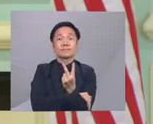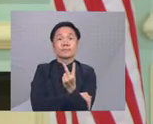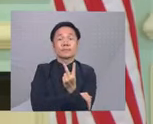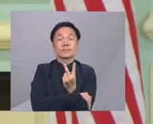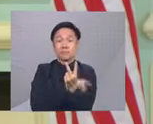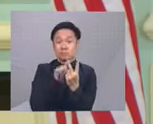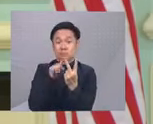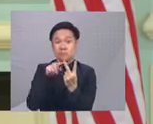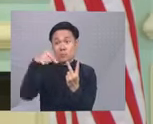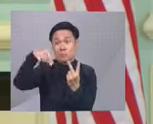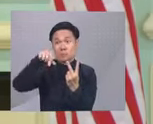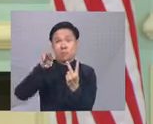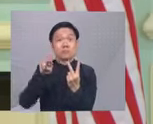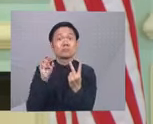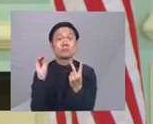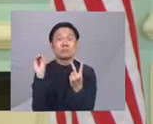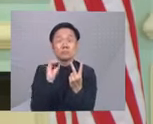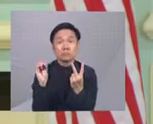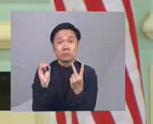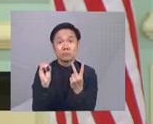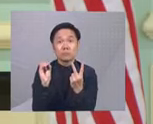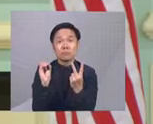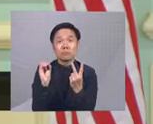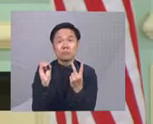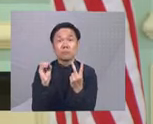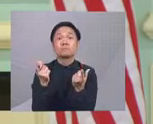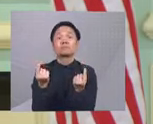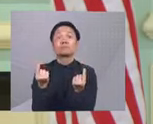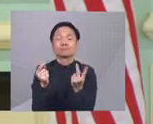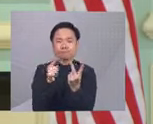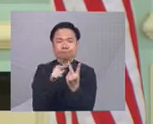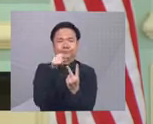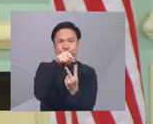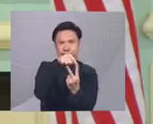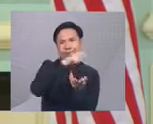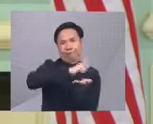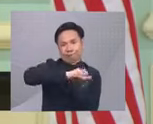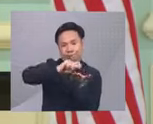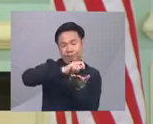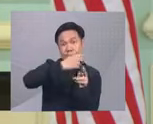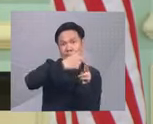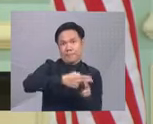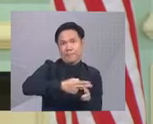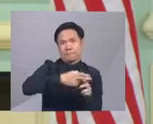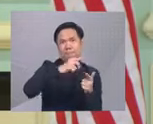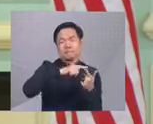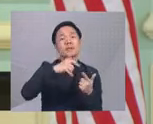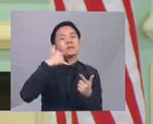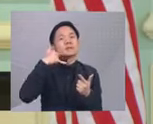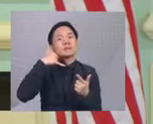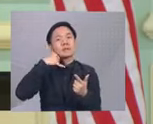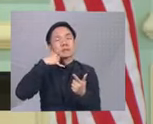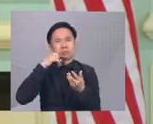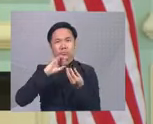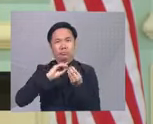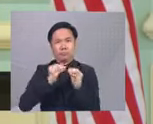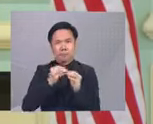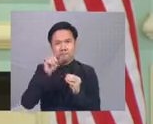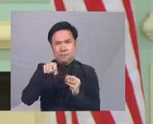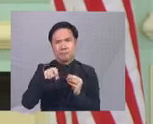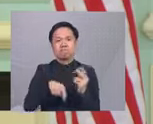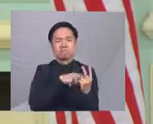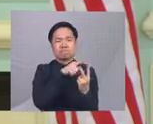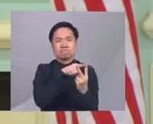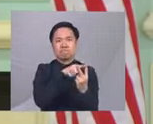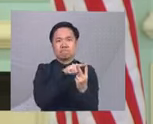tidak ada QR code, arahan kita tulis nama dan juga nombor handphone. Itu